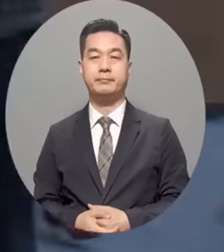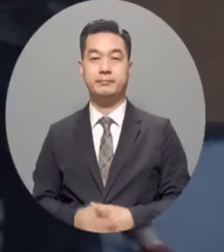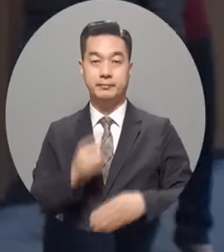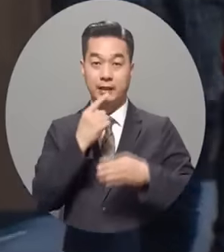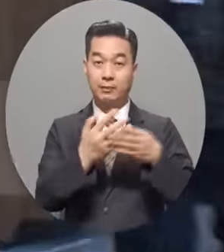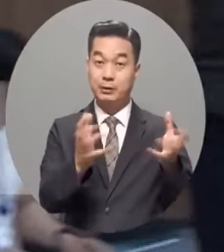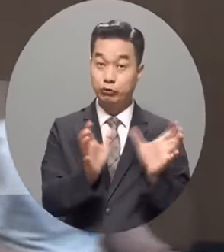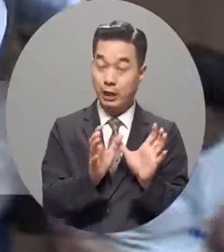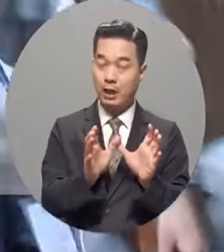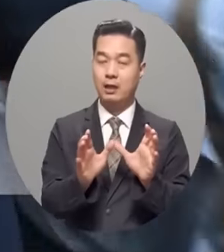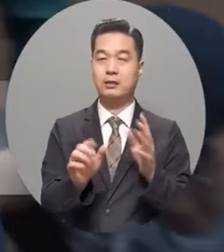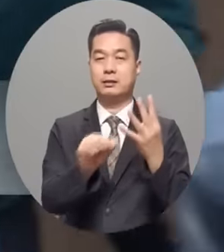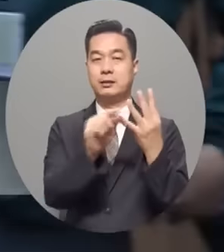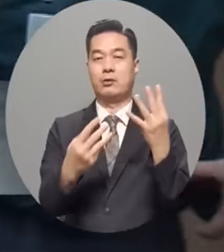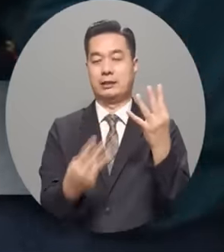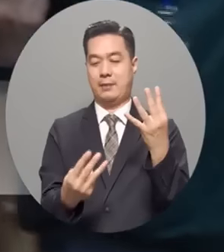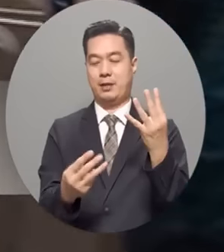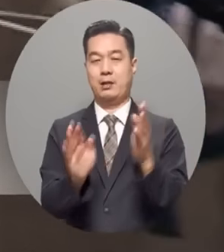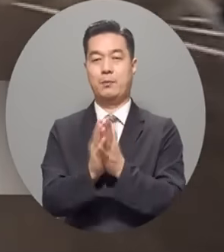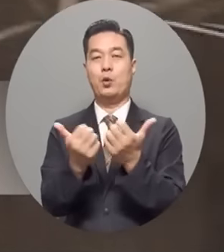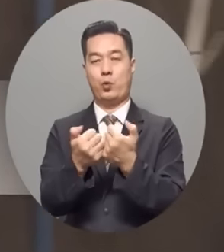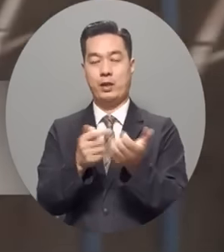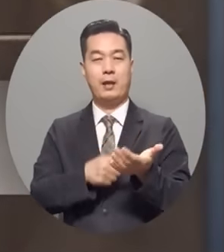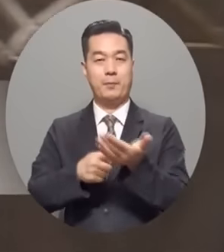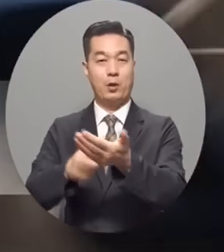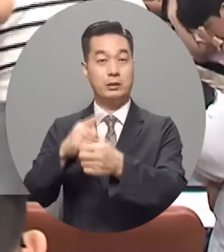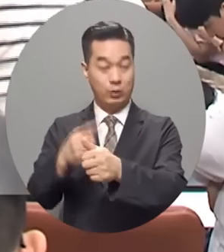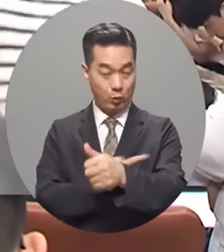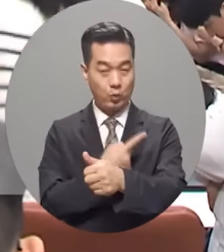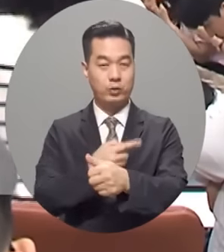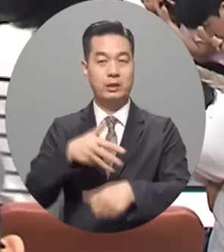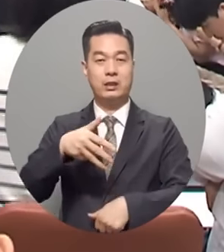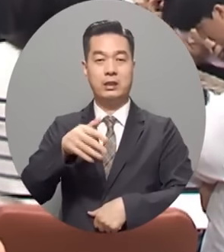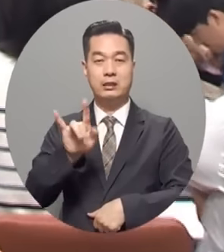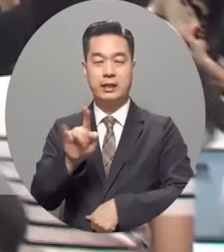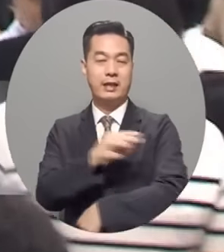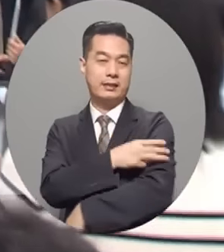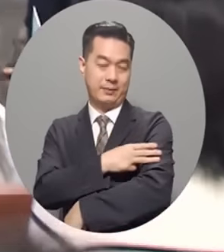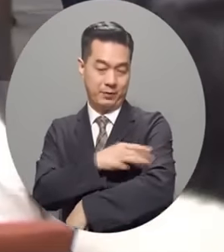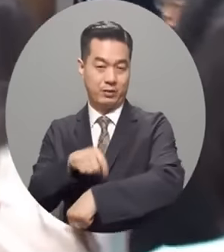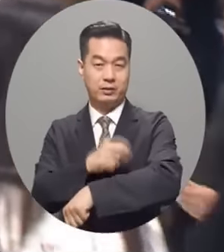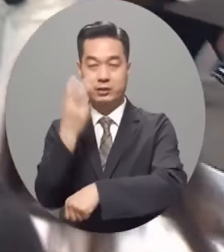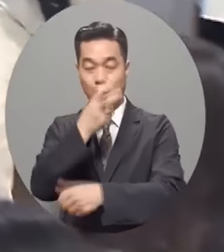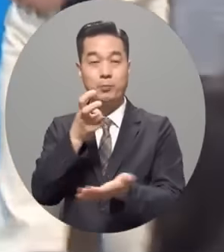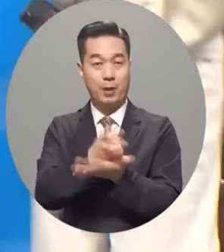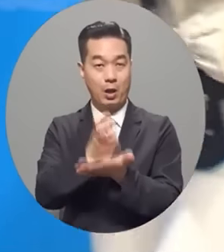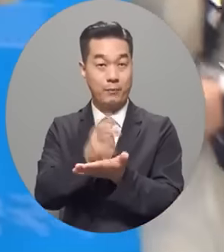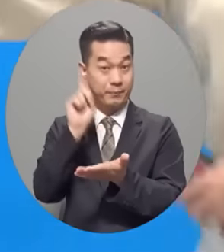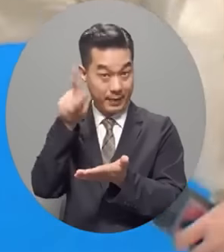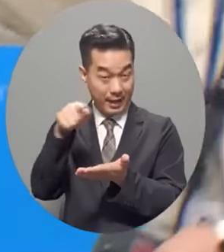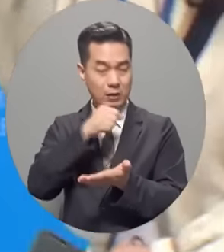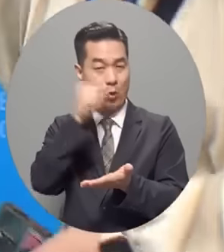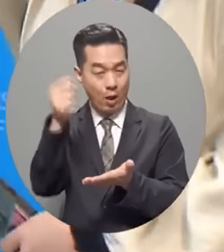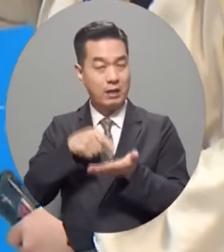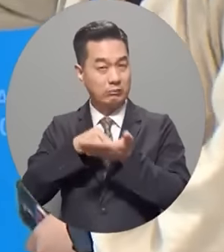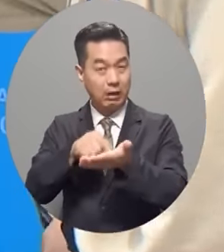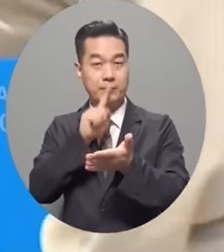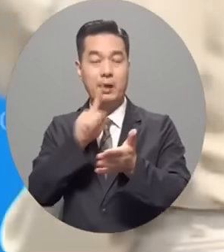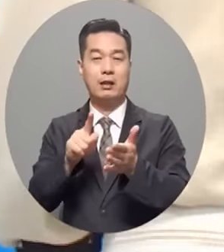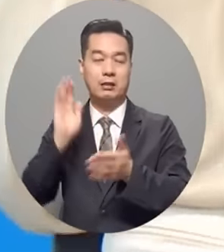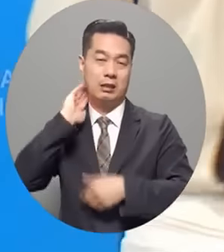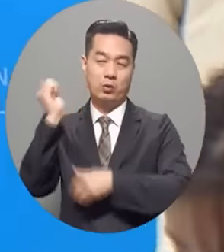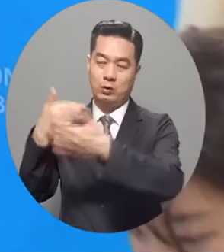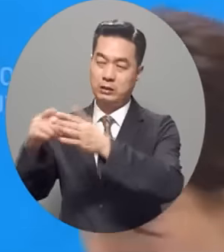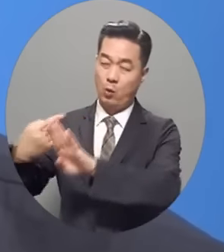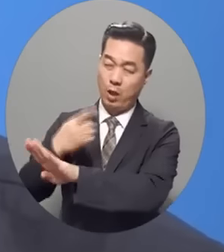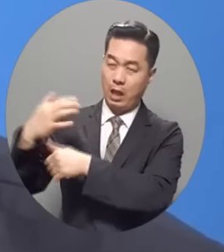더불어민주당은 지난달 3일 본회의에 자동 부의된 최상병 특검법을 내일 처리하겠다고 거듭 예고했습니다. 대통령실의 외압 의혹이